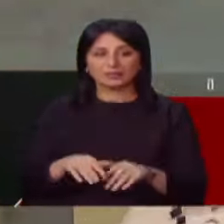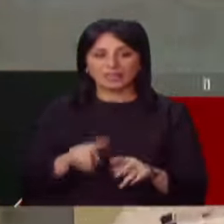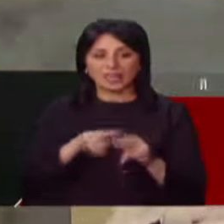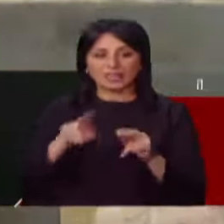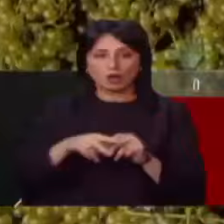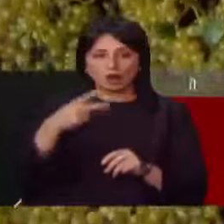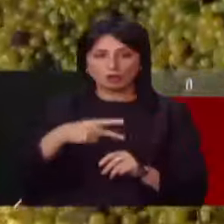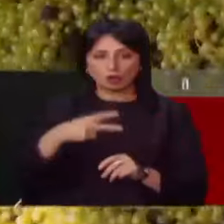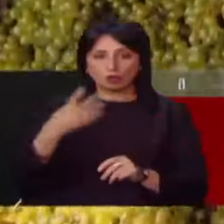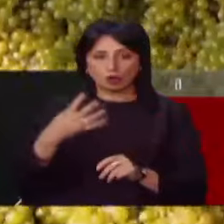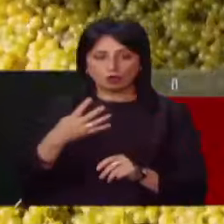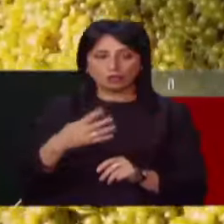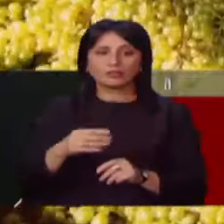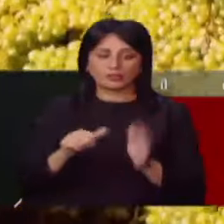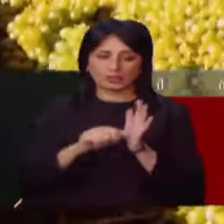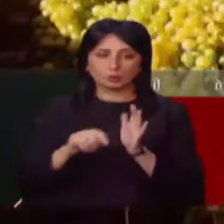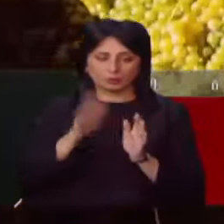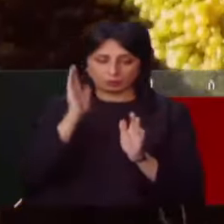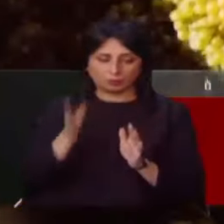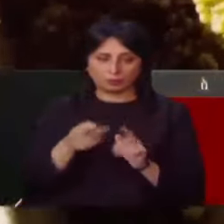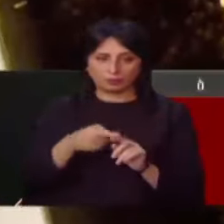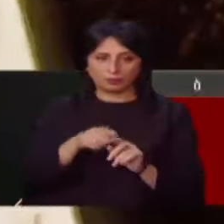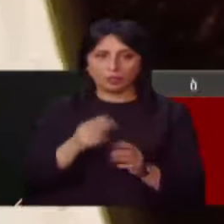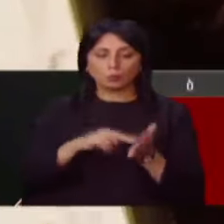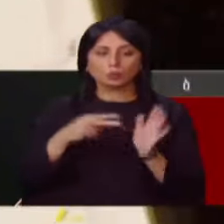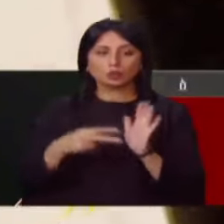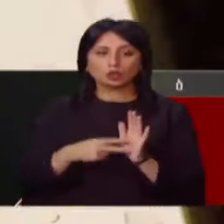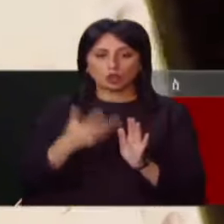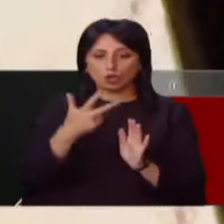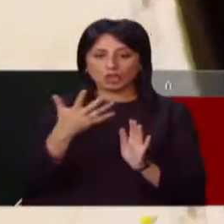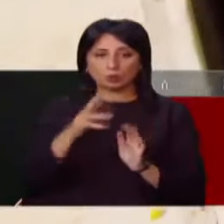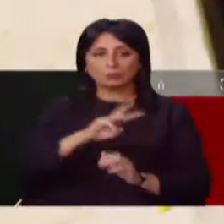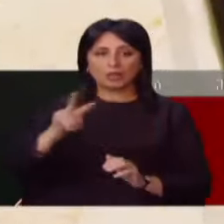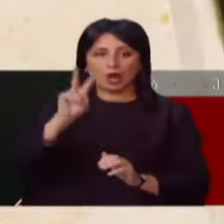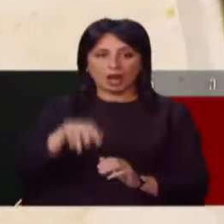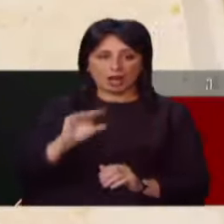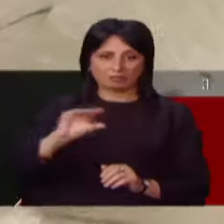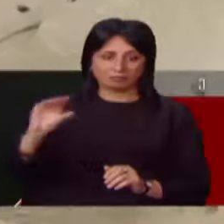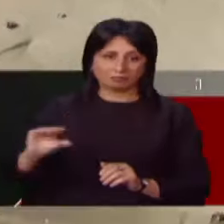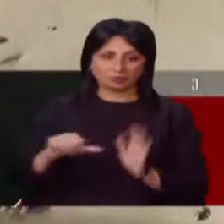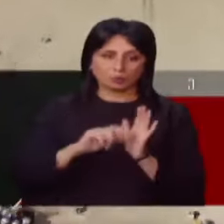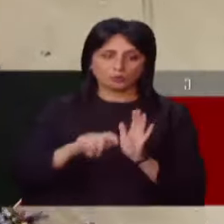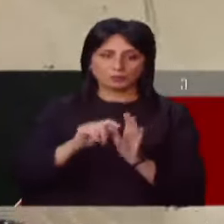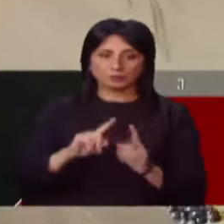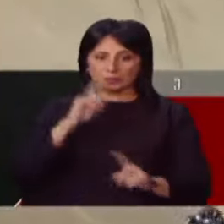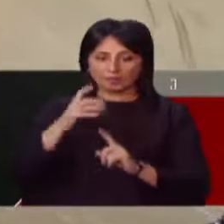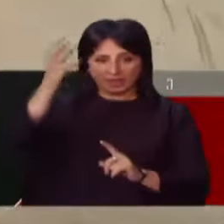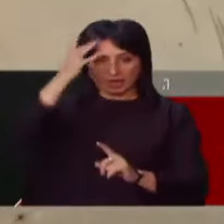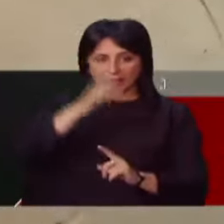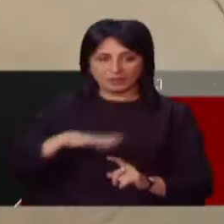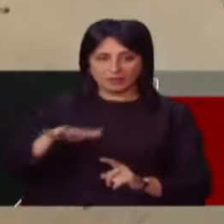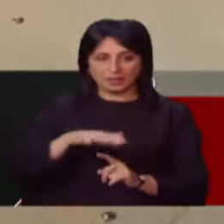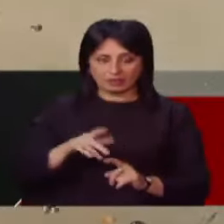რთველი 20-24 კვლავ დასუბსიდირდება. ამ მიზნით ბიუჯეტში 35 მილიონი ლარია გათვალისწინებული. წელს კახეთის